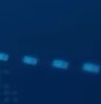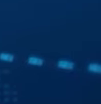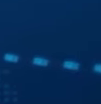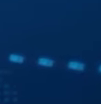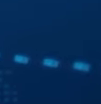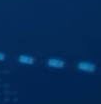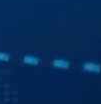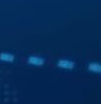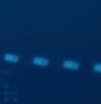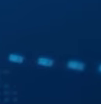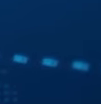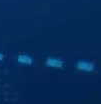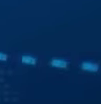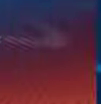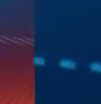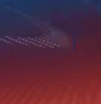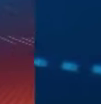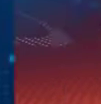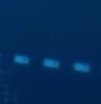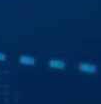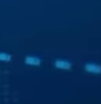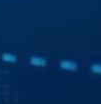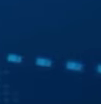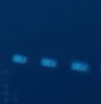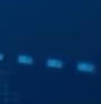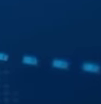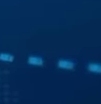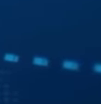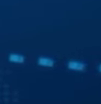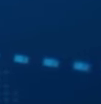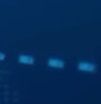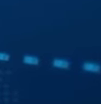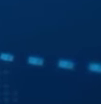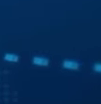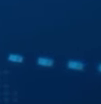Евро 432 теңге 79 тиын. Ресей рублі 5